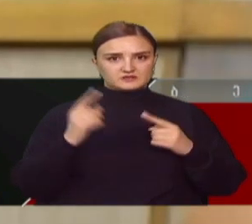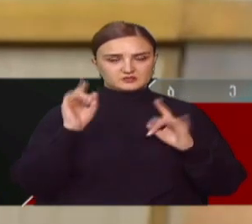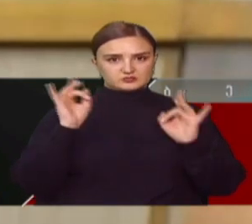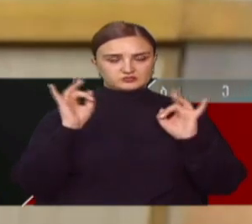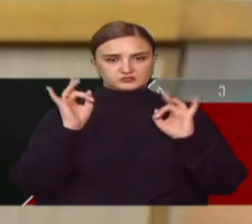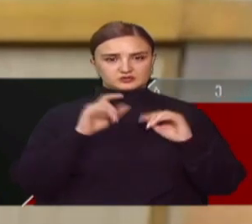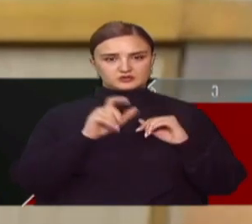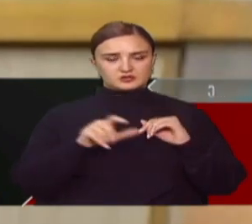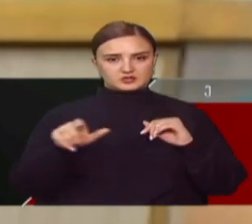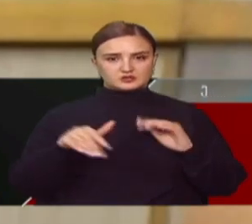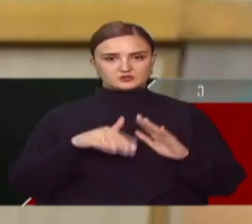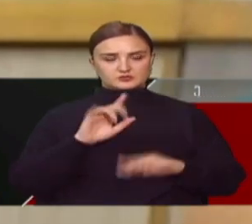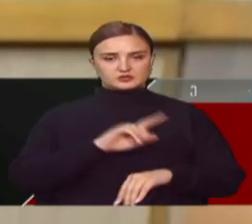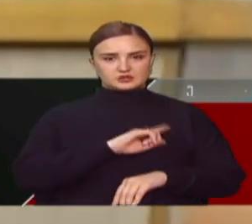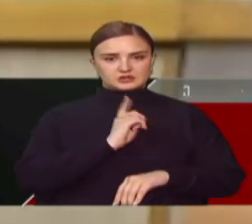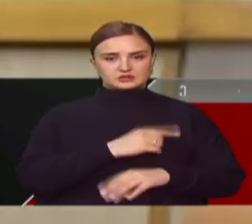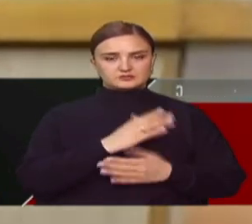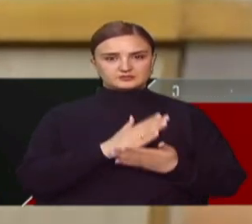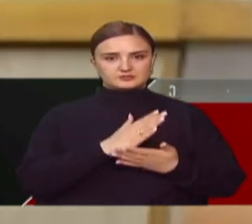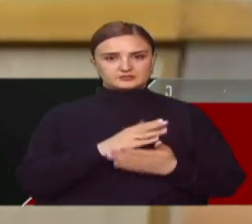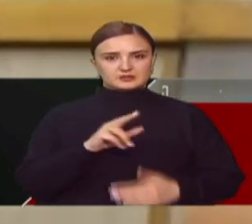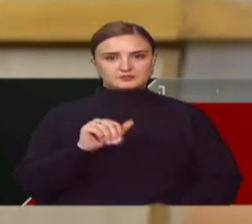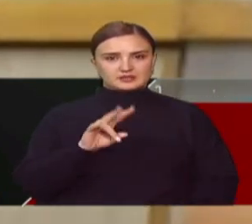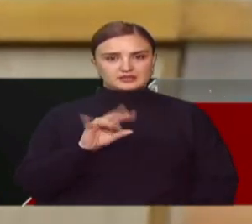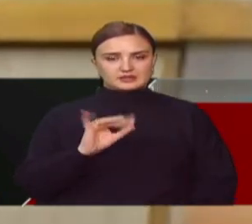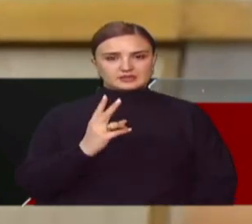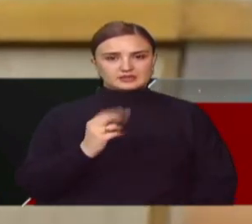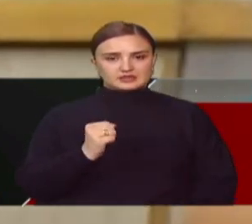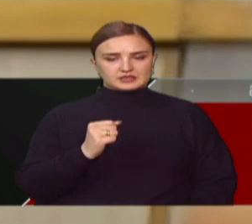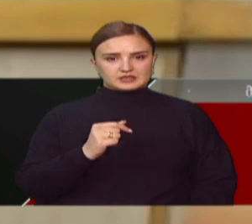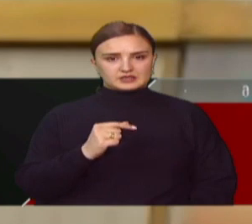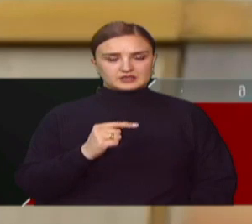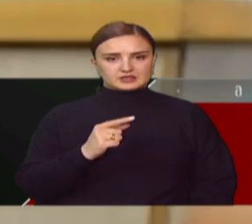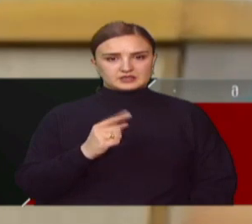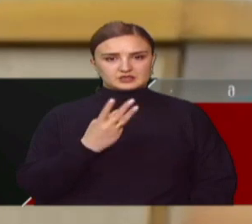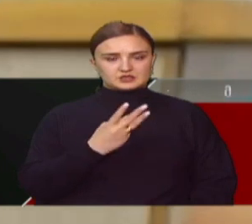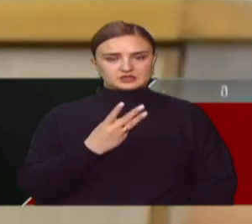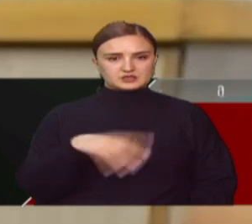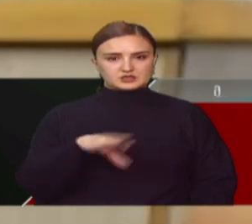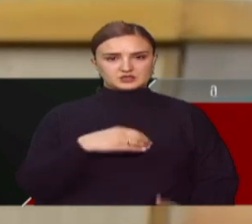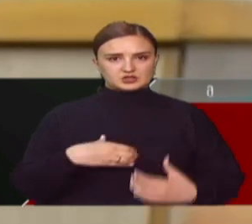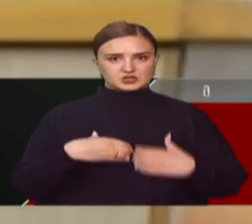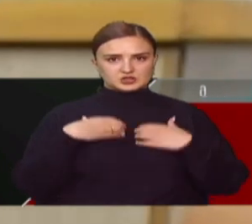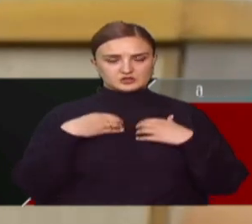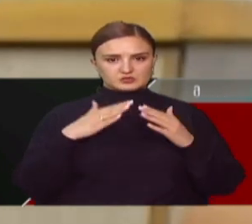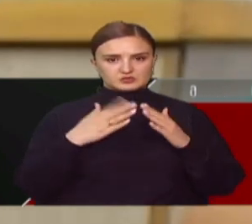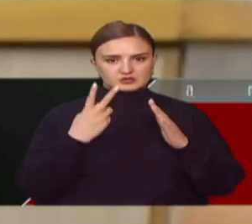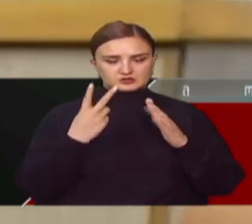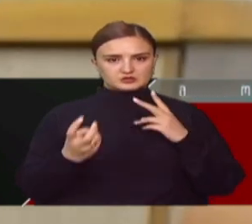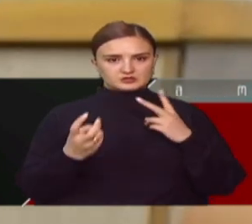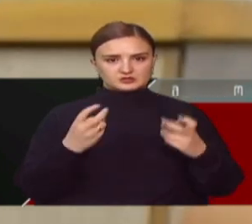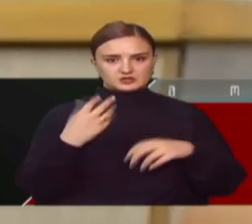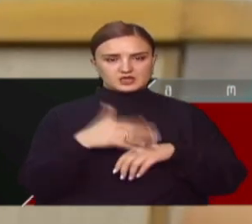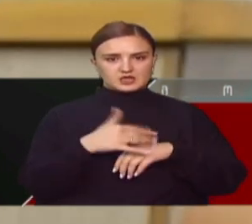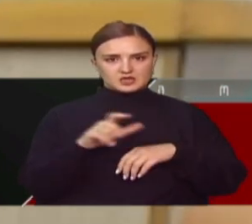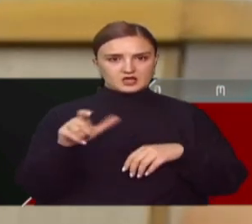ხალხში უფრო არის გაძლიერებული, რა თქმა უნდა, პანიკა. შეშინებულები არიან, ყველა ჩაკეტილია გარეთ, ხალხი თითქმის